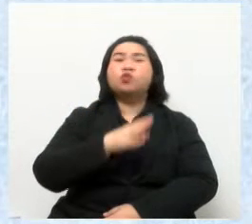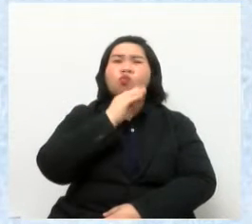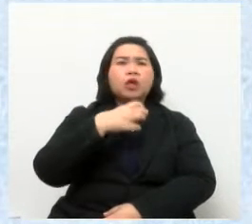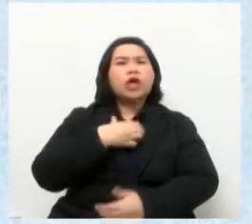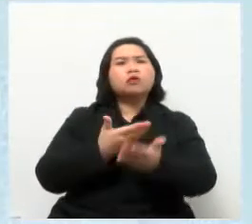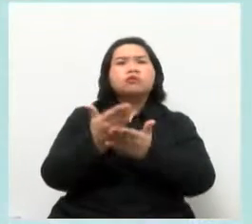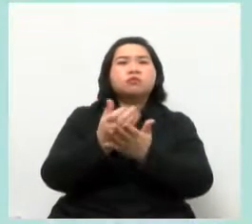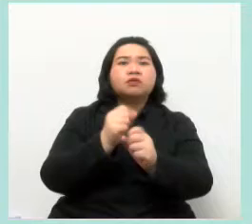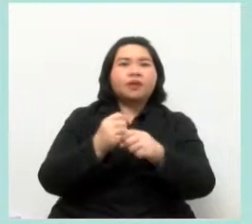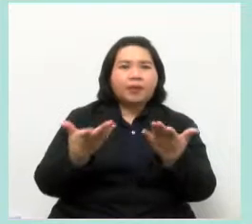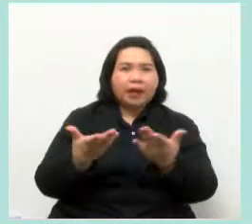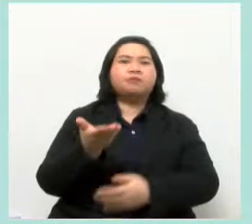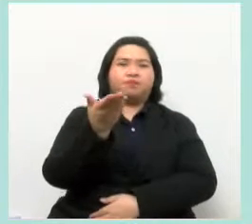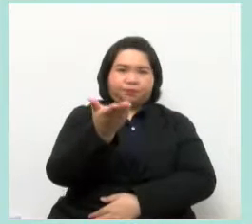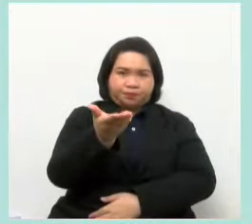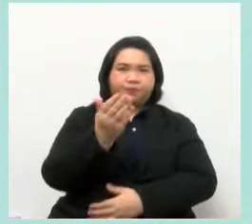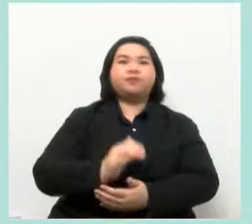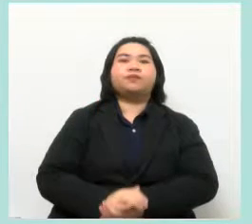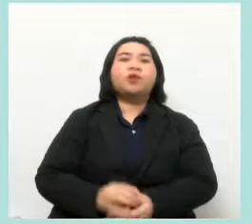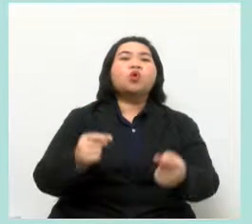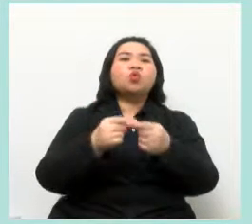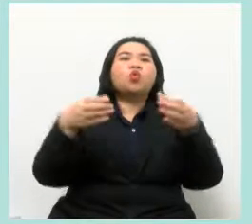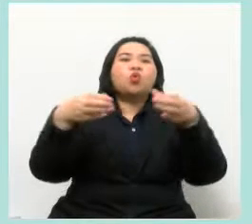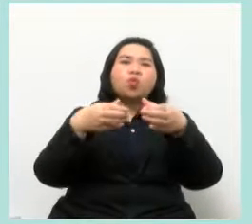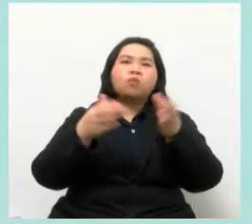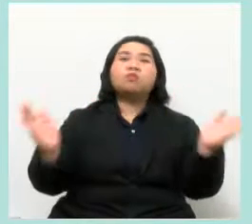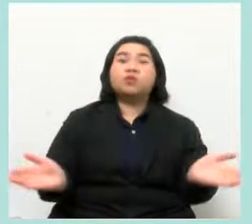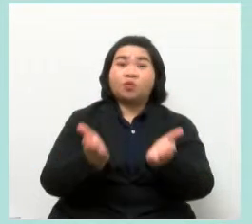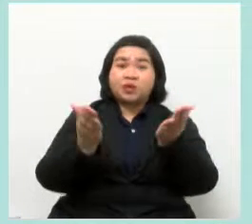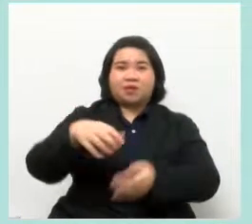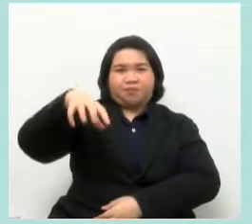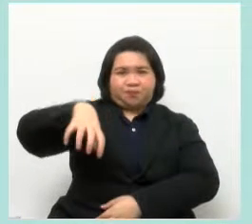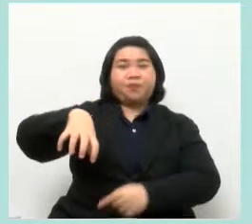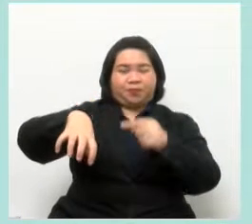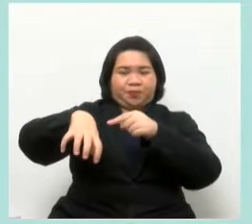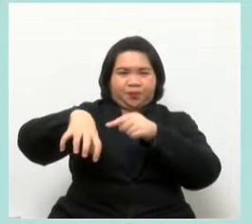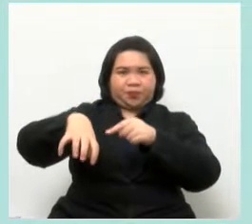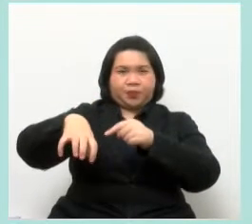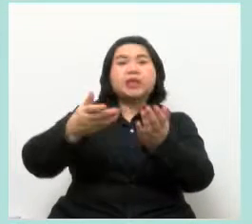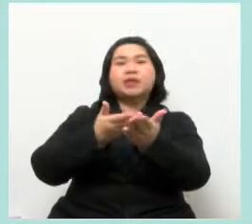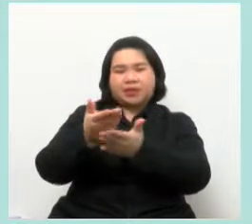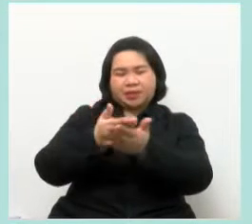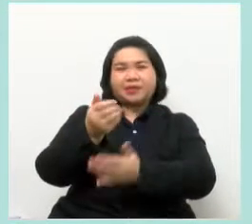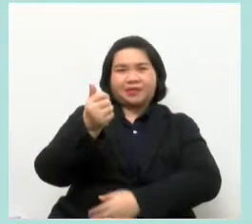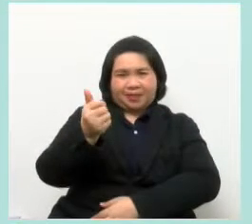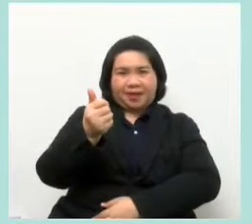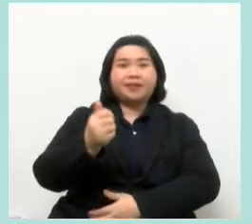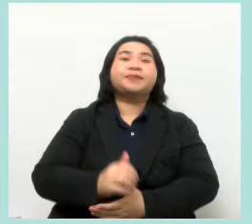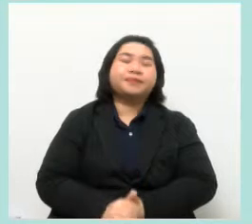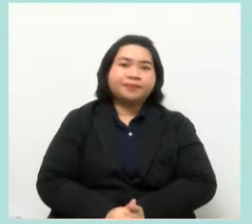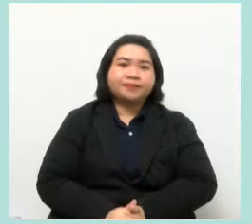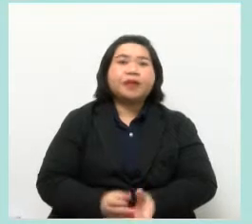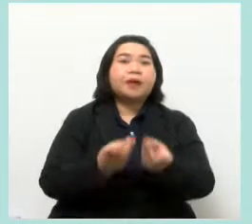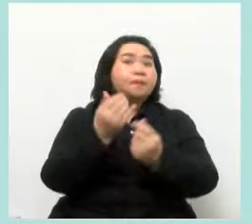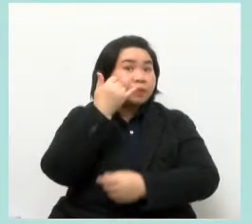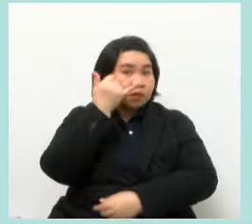การสั่งซื้อค่ะที่กลุ่มส่งเสริมและพัฒนาสวัสดิการของสำนักอำนวยการสำนักงานคณะกรรมการการศึกษาขั้นพื้นฐานนะคะหมายเ